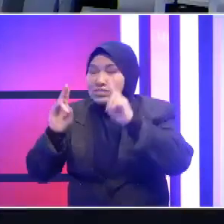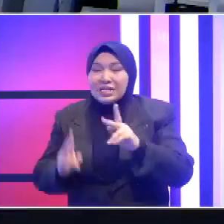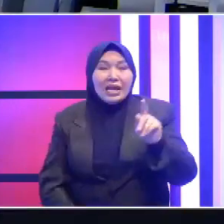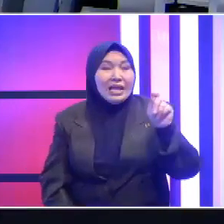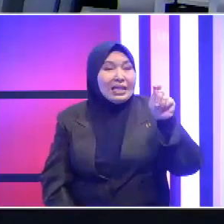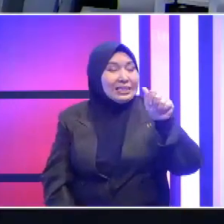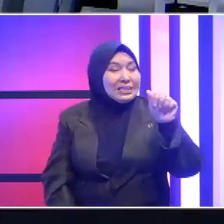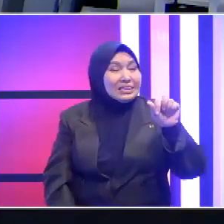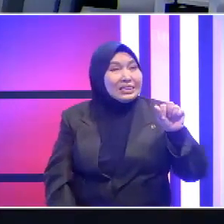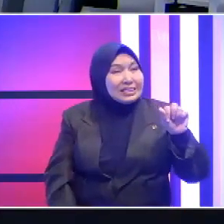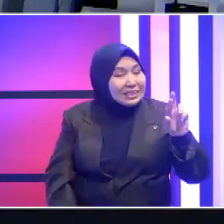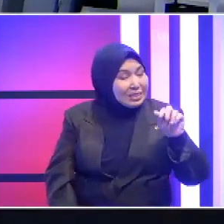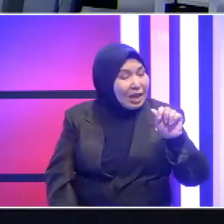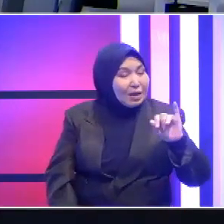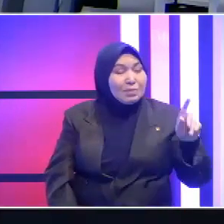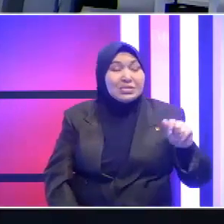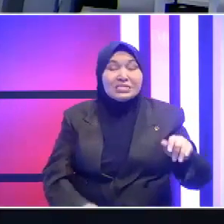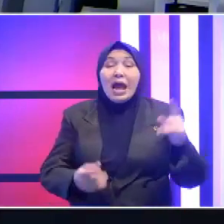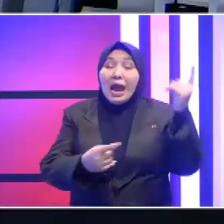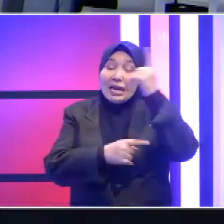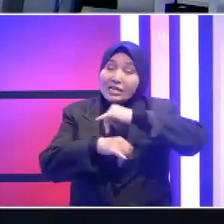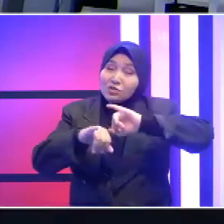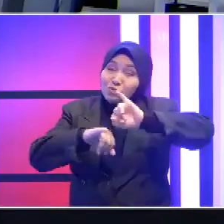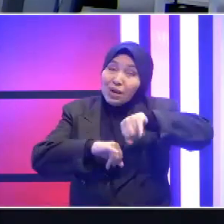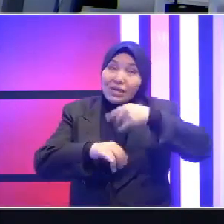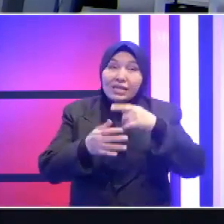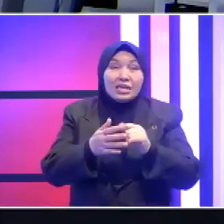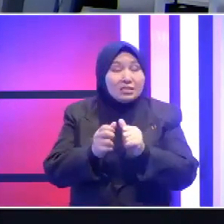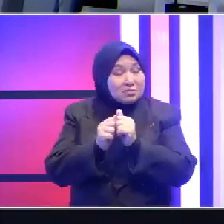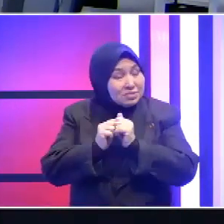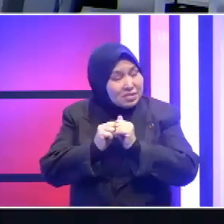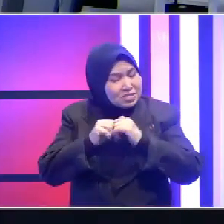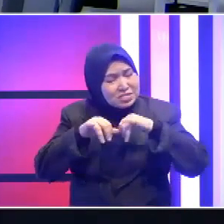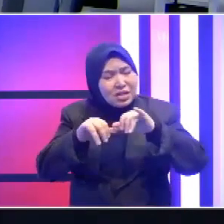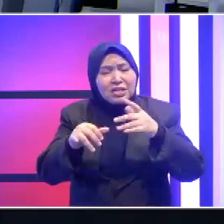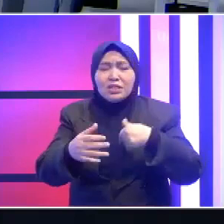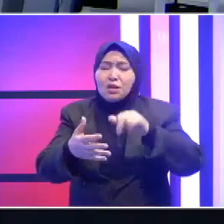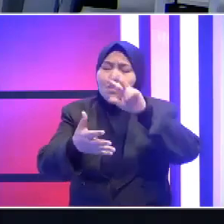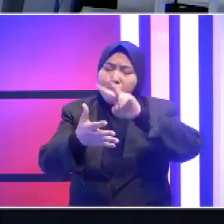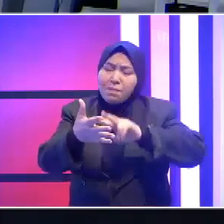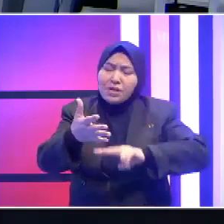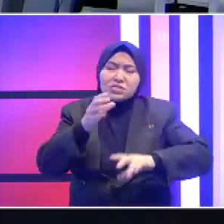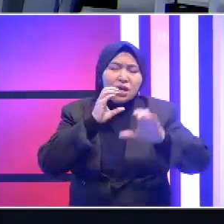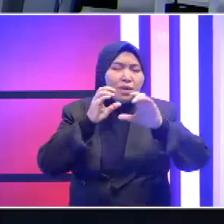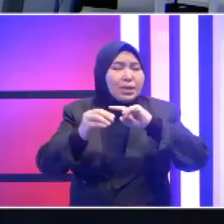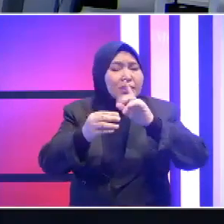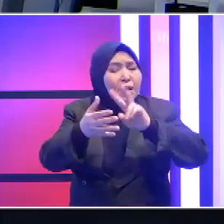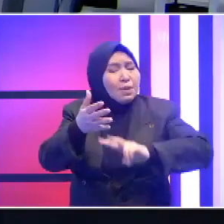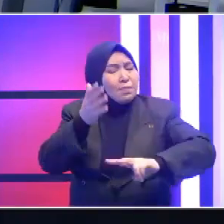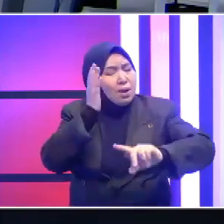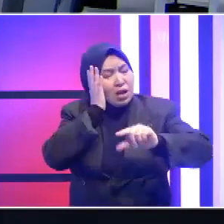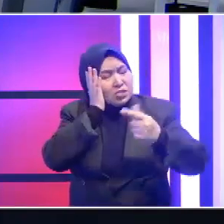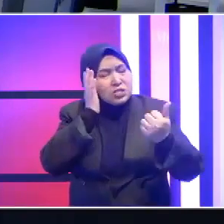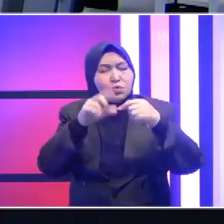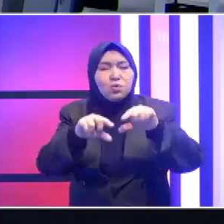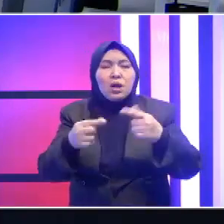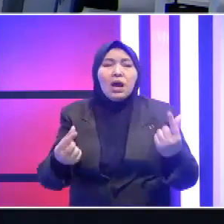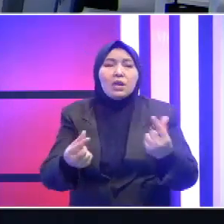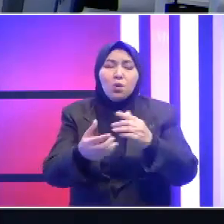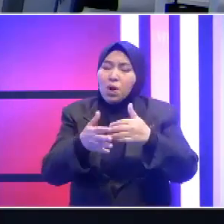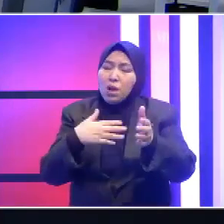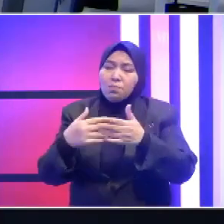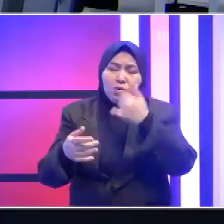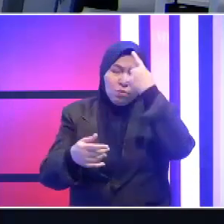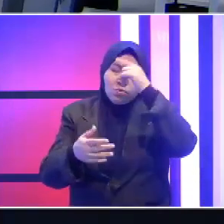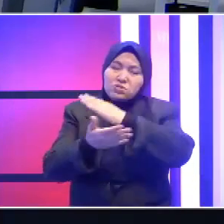tentang tebal nipis pada hari jumaat ini masih lagi kita bisa tentang membaca al-quran inilah Khoir wafel saja walaupun